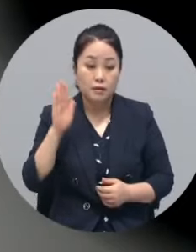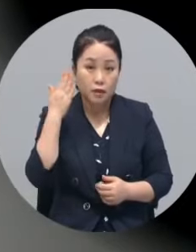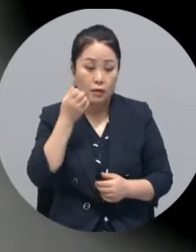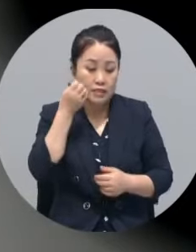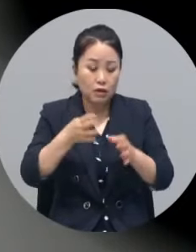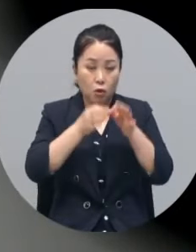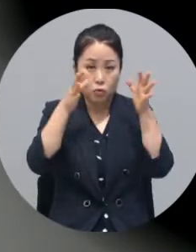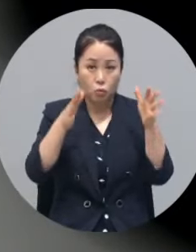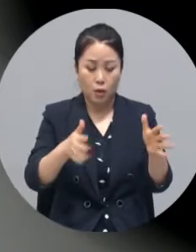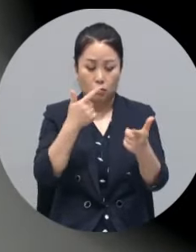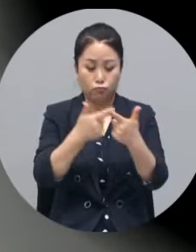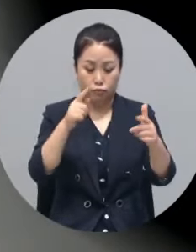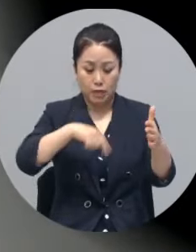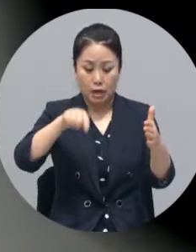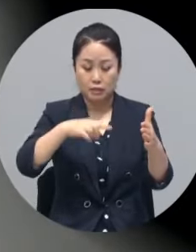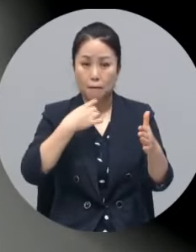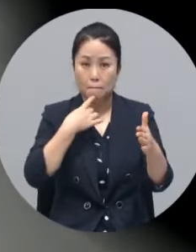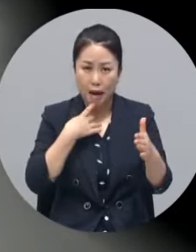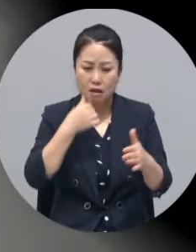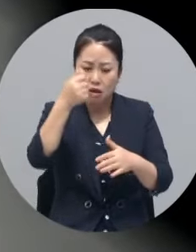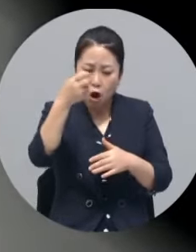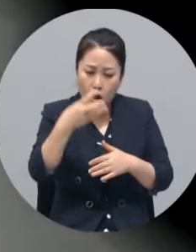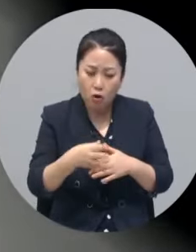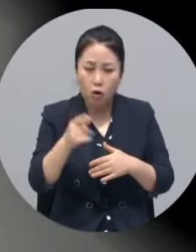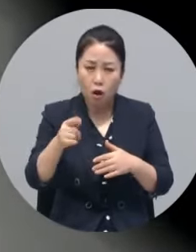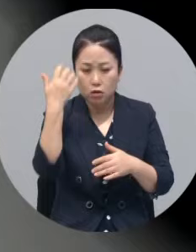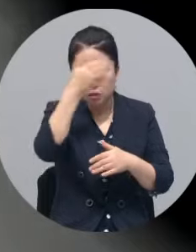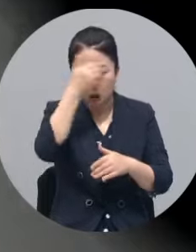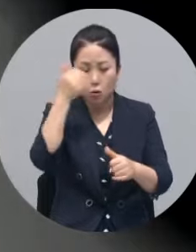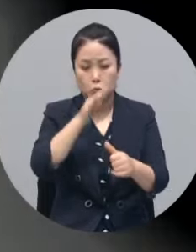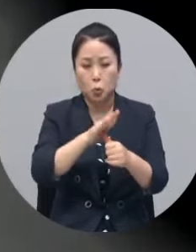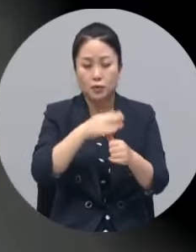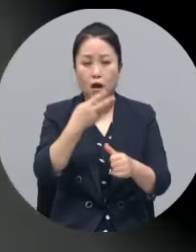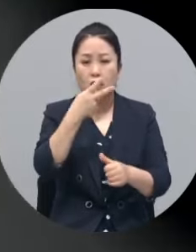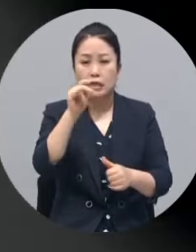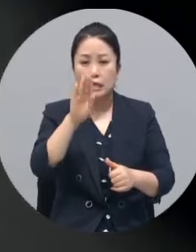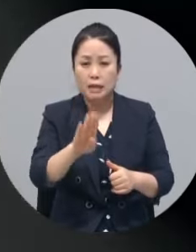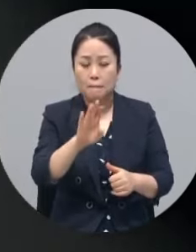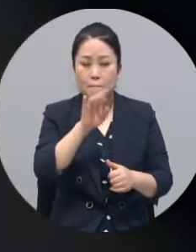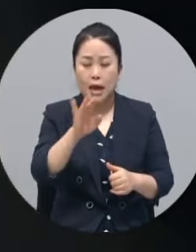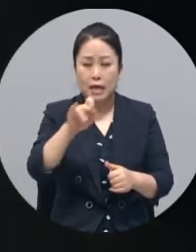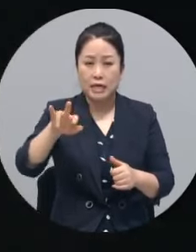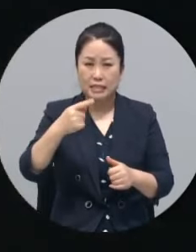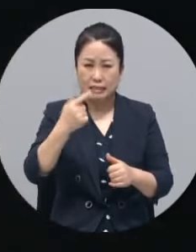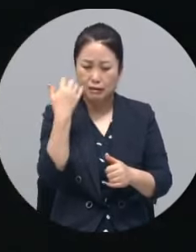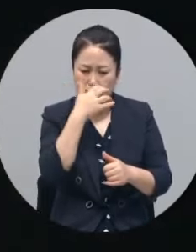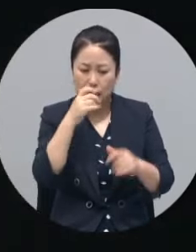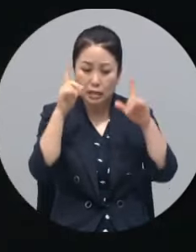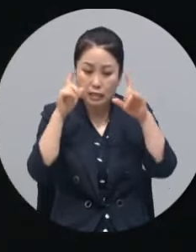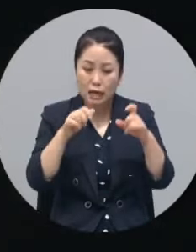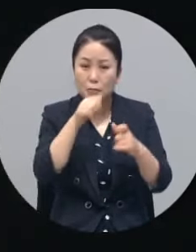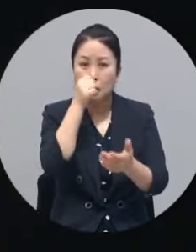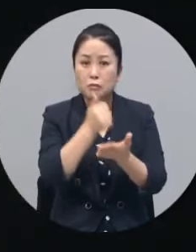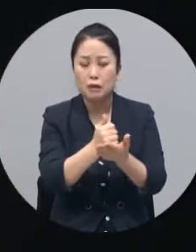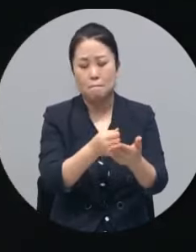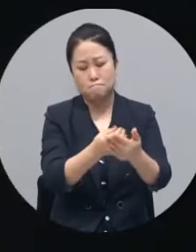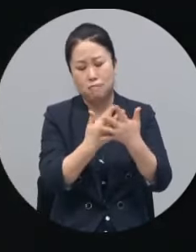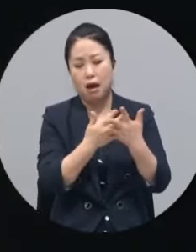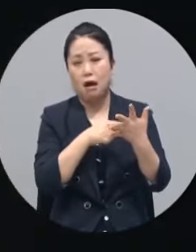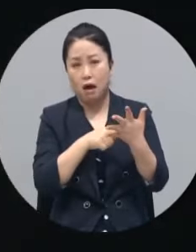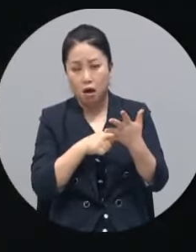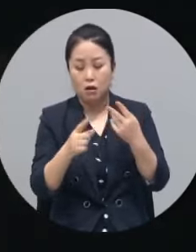넉달간 부산에서만 여러 건의 청소년 디페이 그 음란물 범죄가 세상에 드러났습니다 중학생부터 고등학생까지